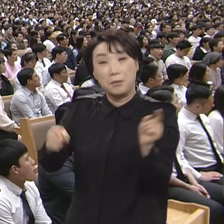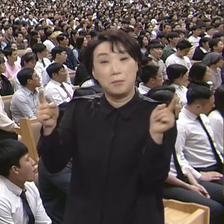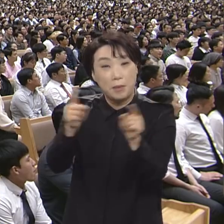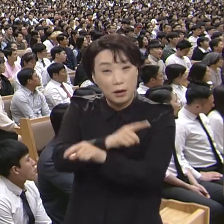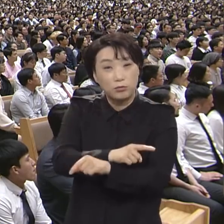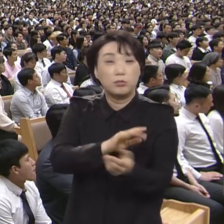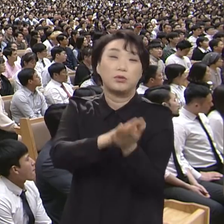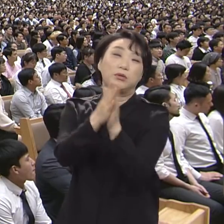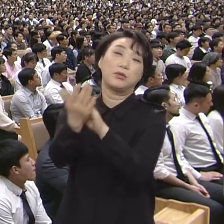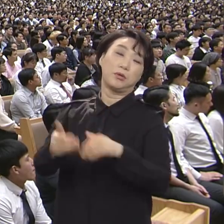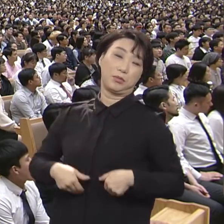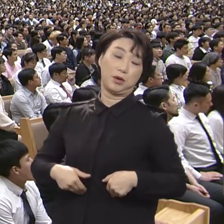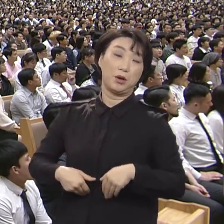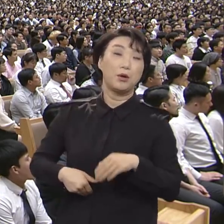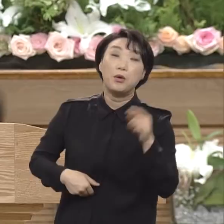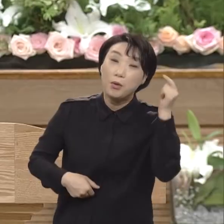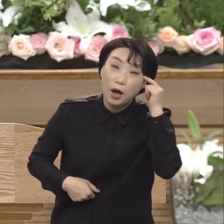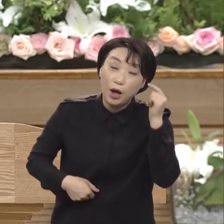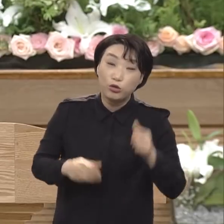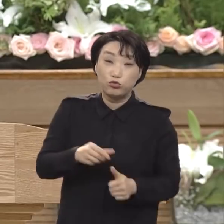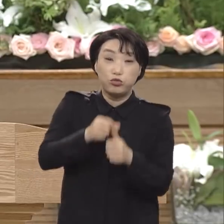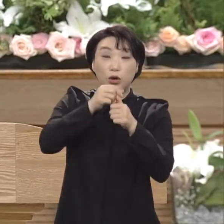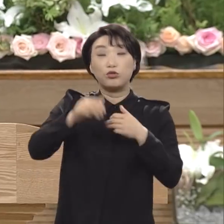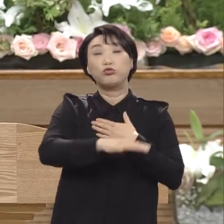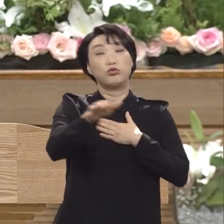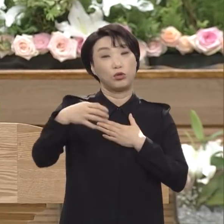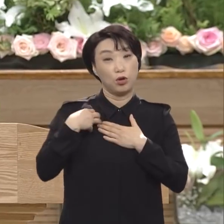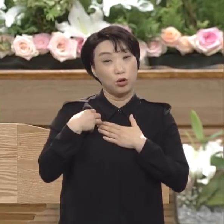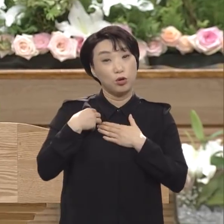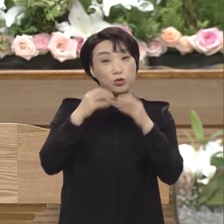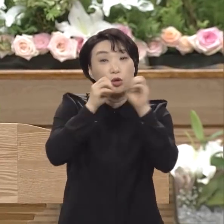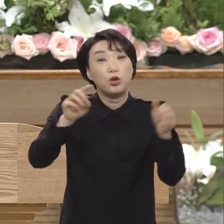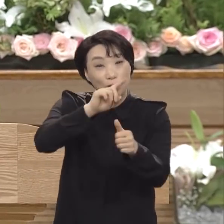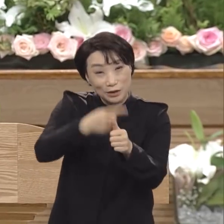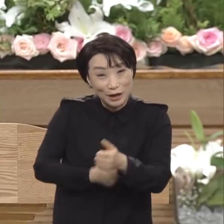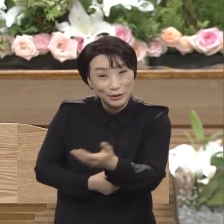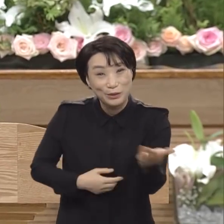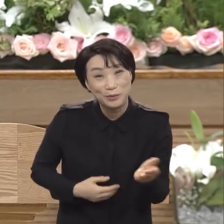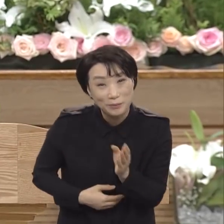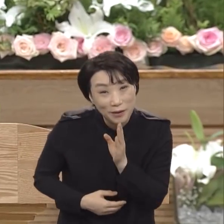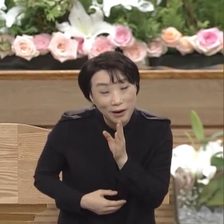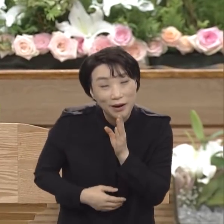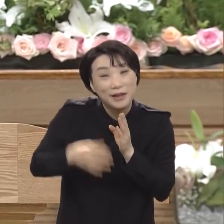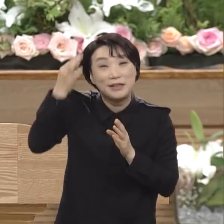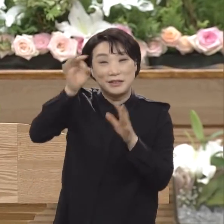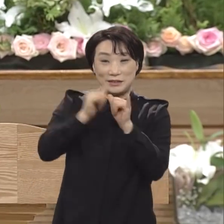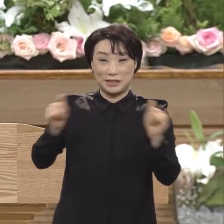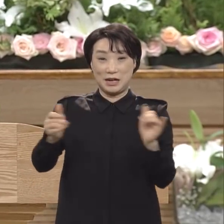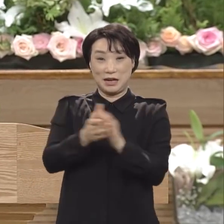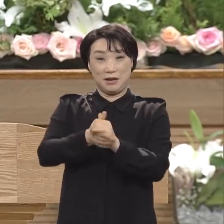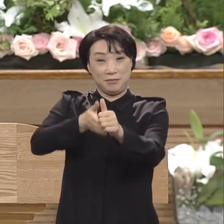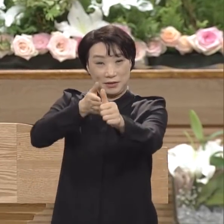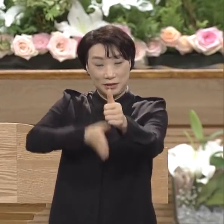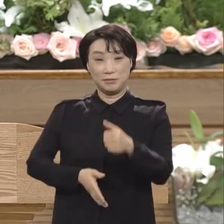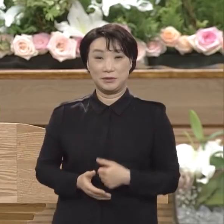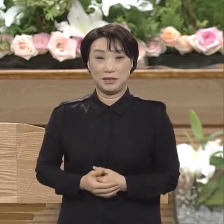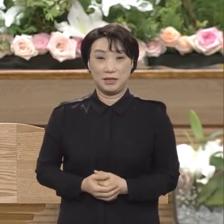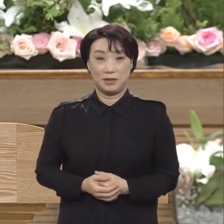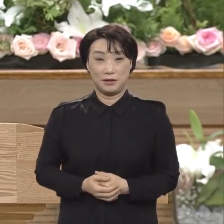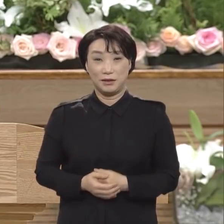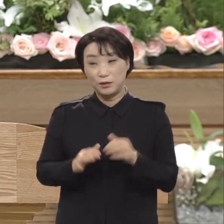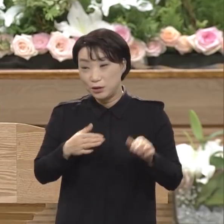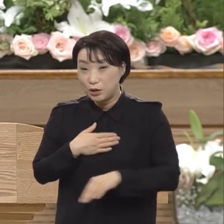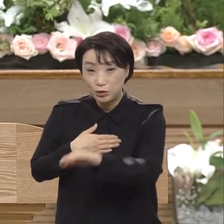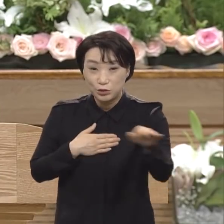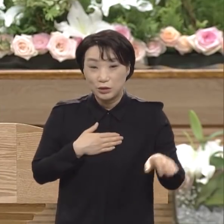말이요. 왜? 구원받으면 당연히 그렇게 된다는 사실을 인정하면 아멘 합시다. 근데